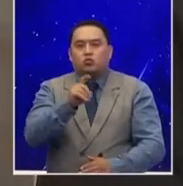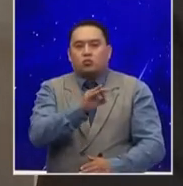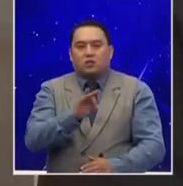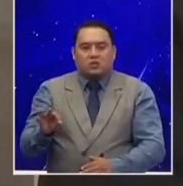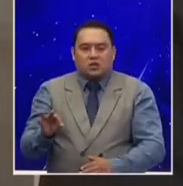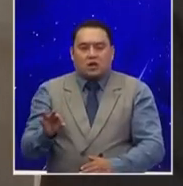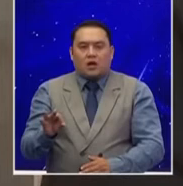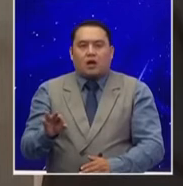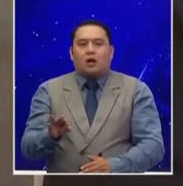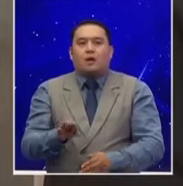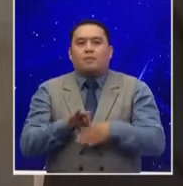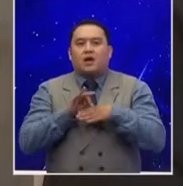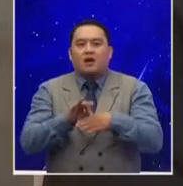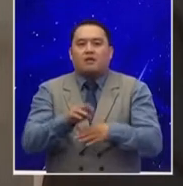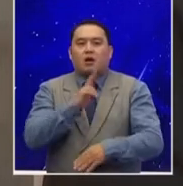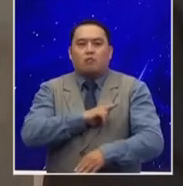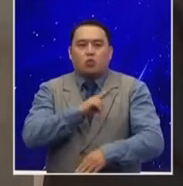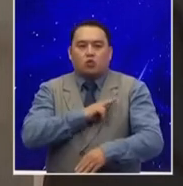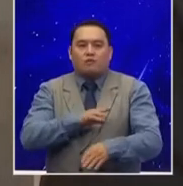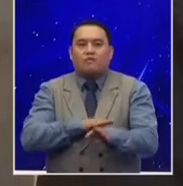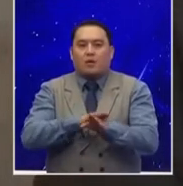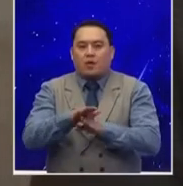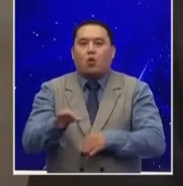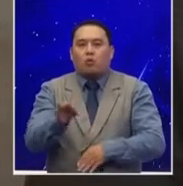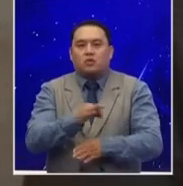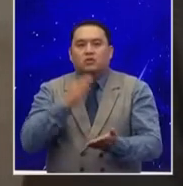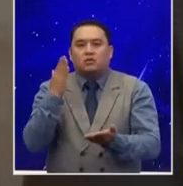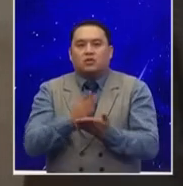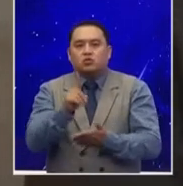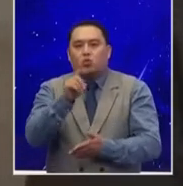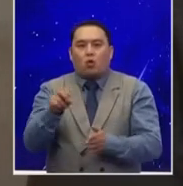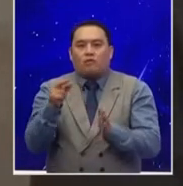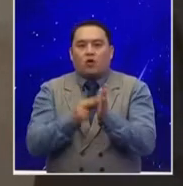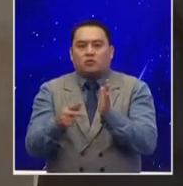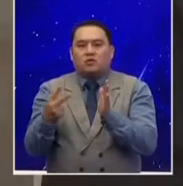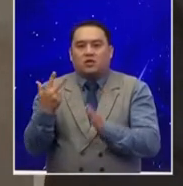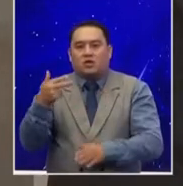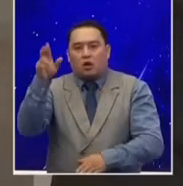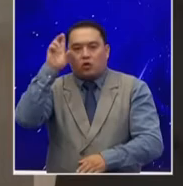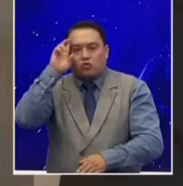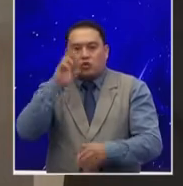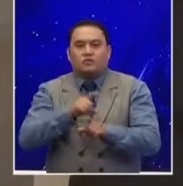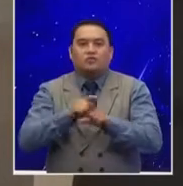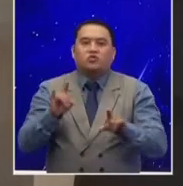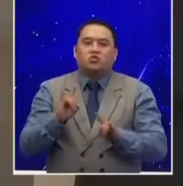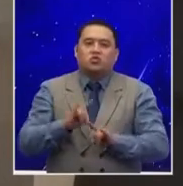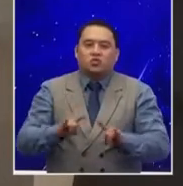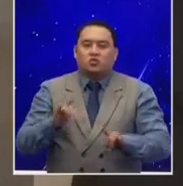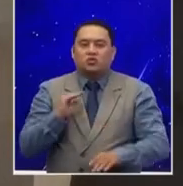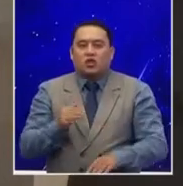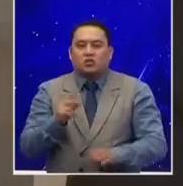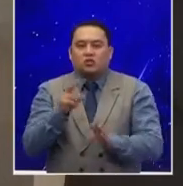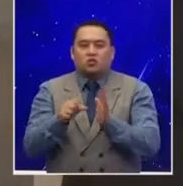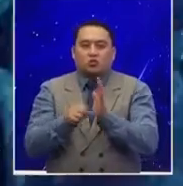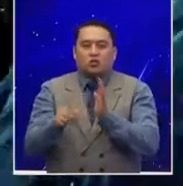стопроцентные. Видно, уже проведена колоссальная работа. Сейчас в области функционирует 183 государственных детских садов, частных –